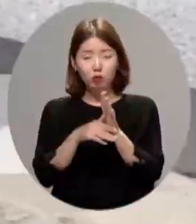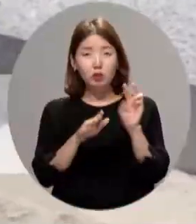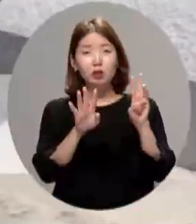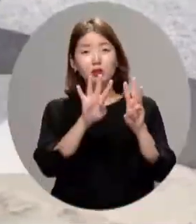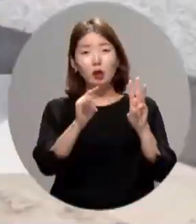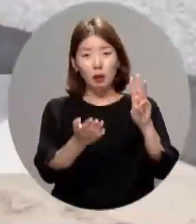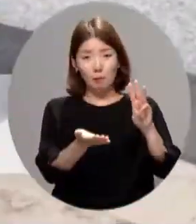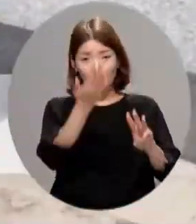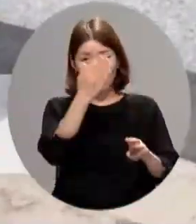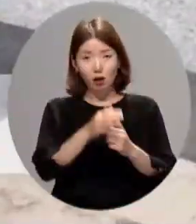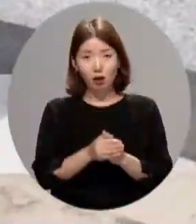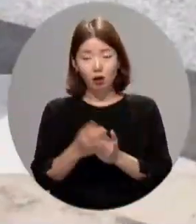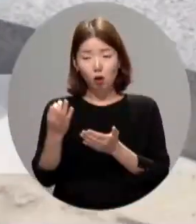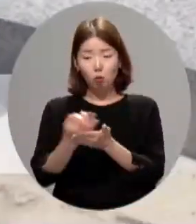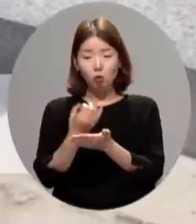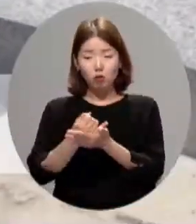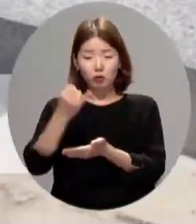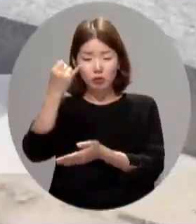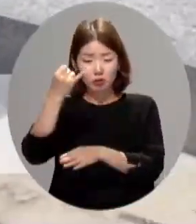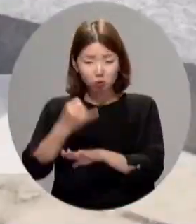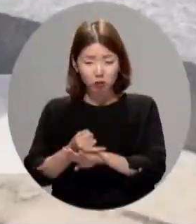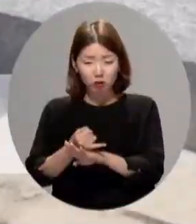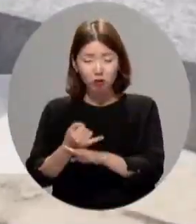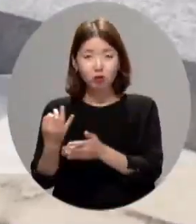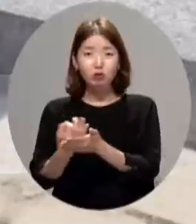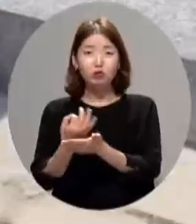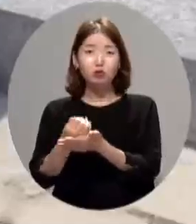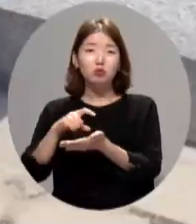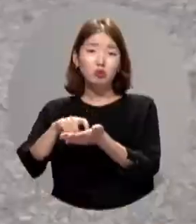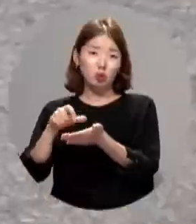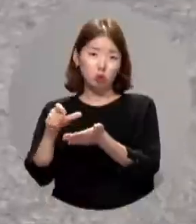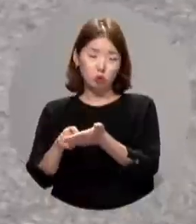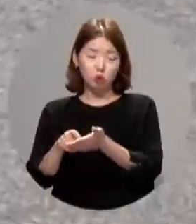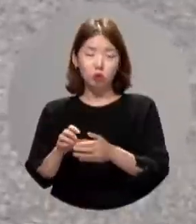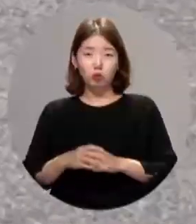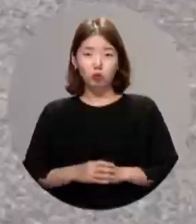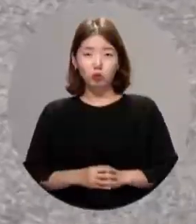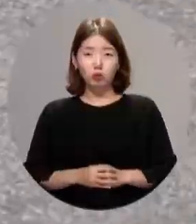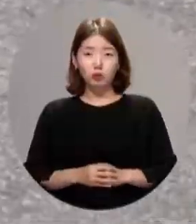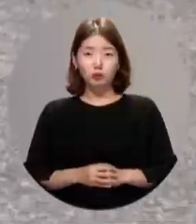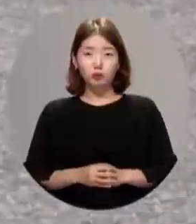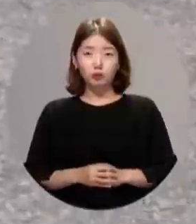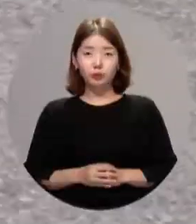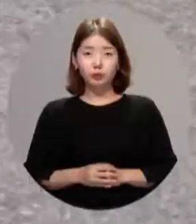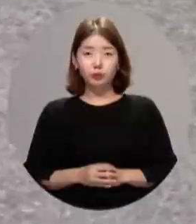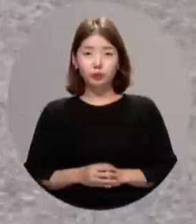3배가 넘지만 임금이 최저임금 수준을 벗어난 적이 없다고 주장했습니다.